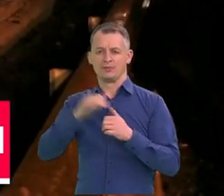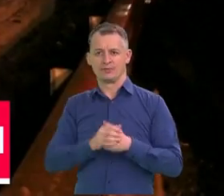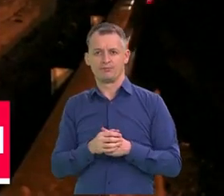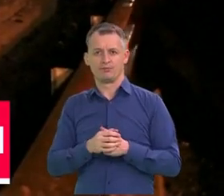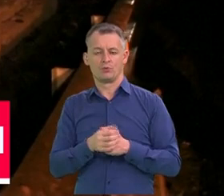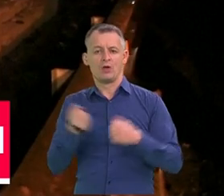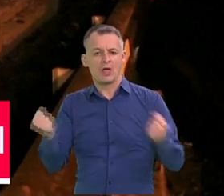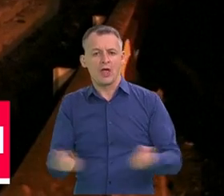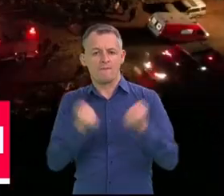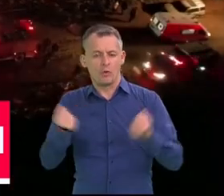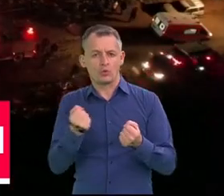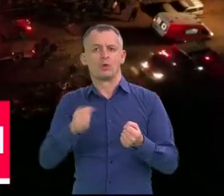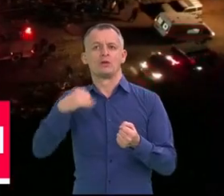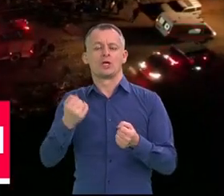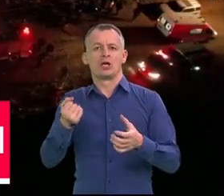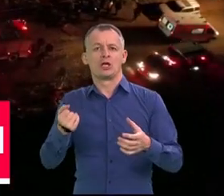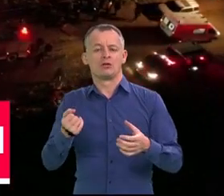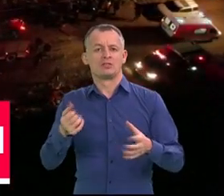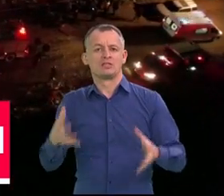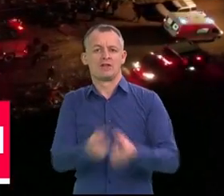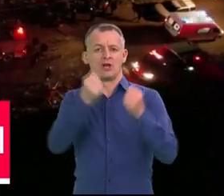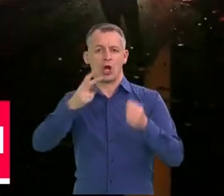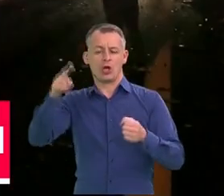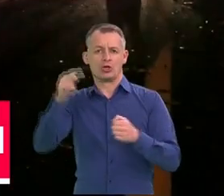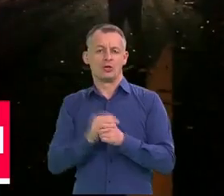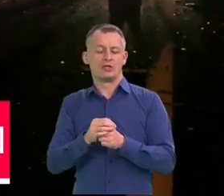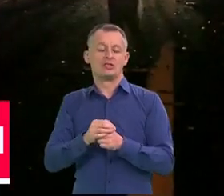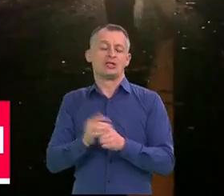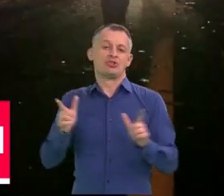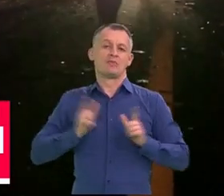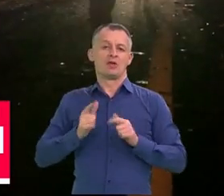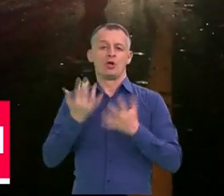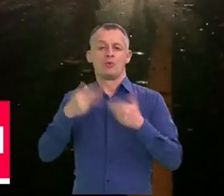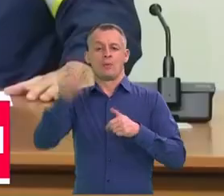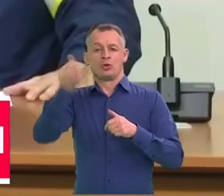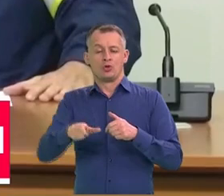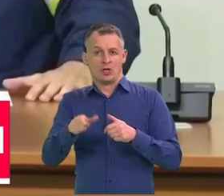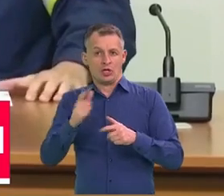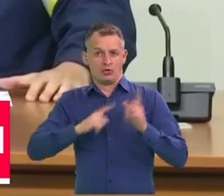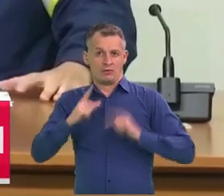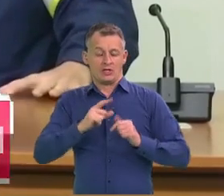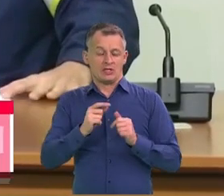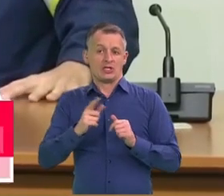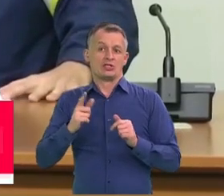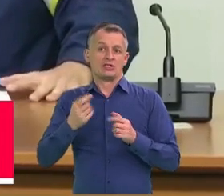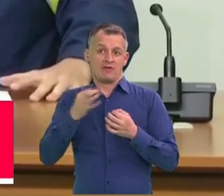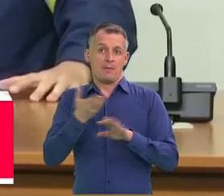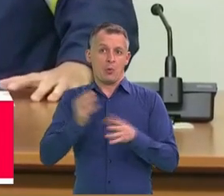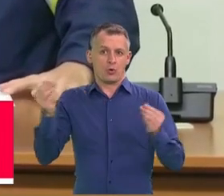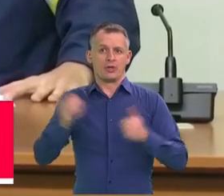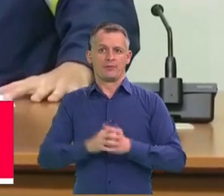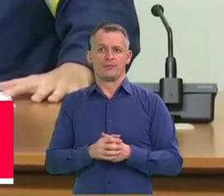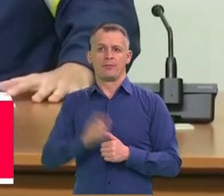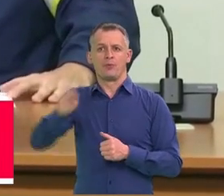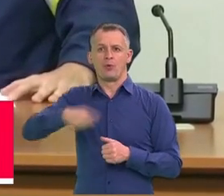Eforturile de salvare continuă, iar echipajele se așteaptă ca numărul victimelor să crească în următoarele ore. Οι πυροσβεστικές δυνάμεις συνεχίζουν